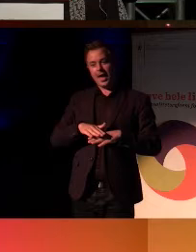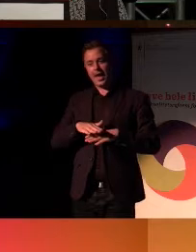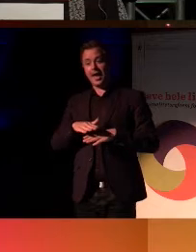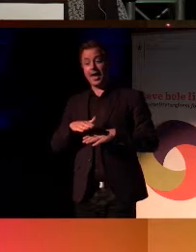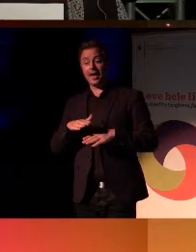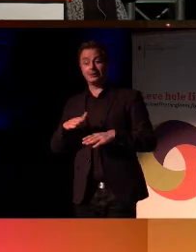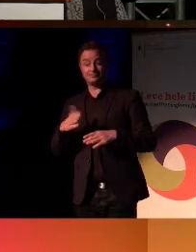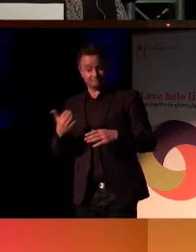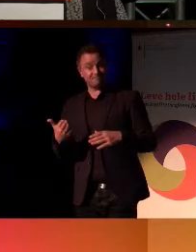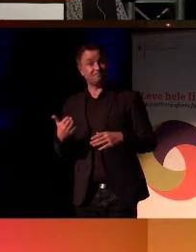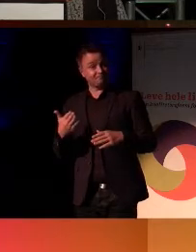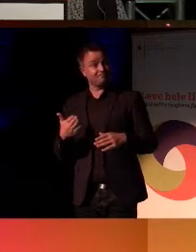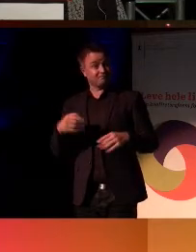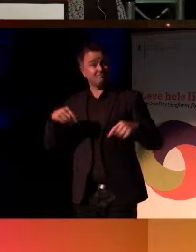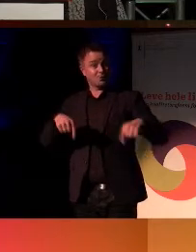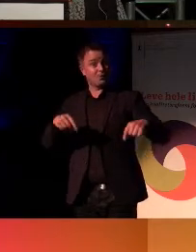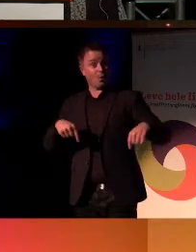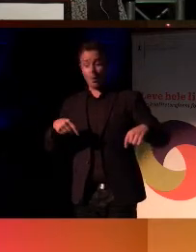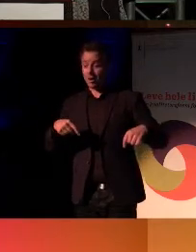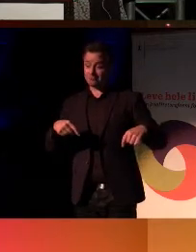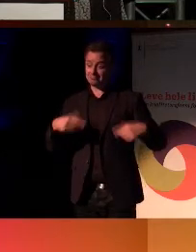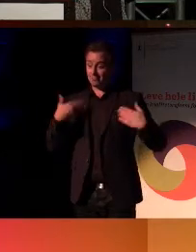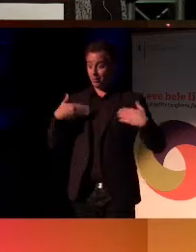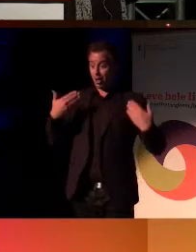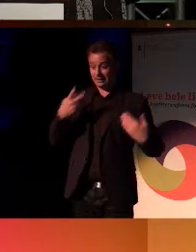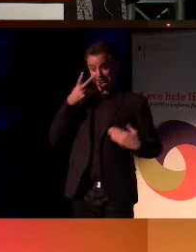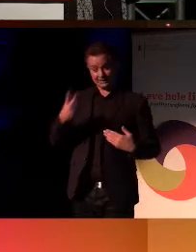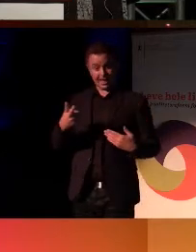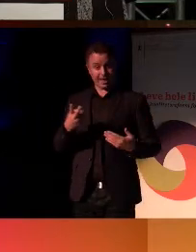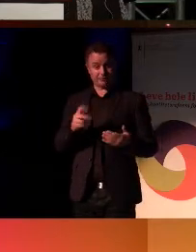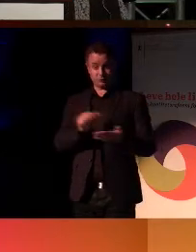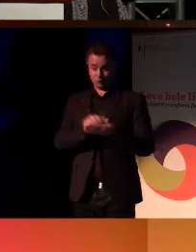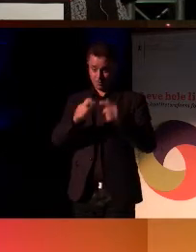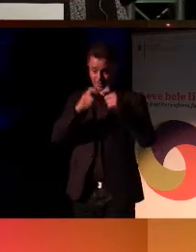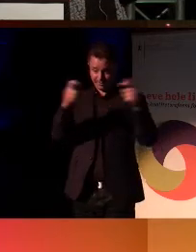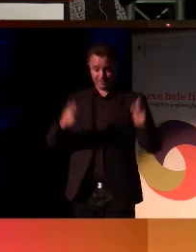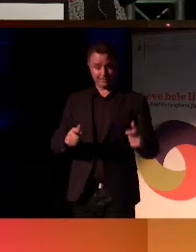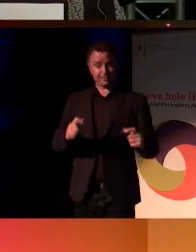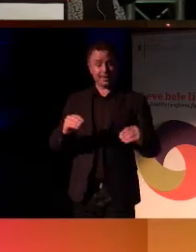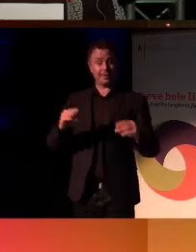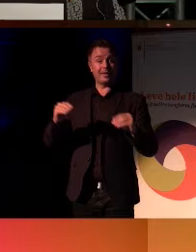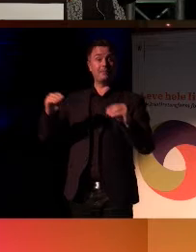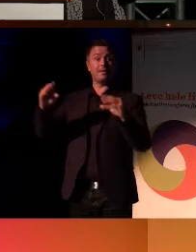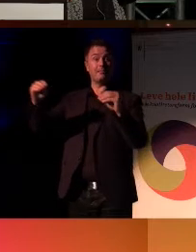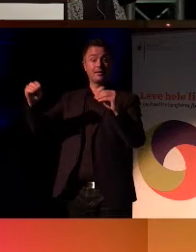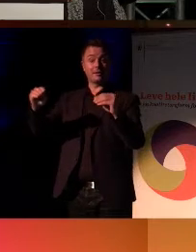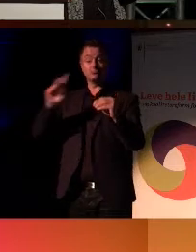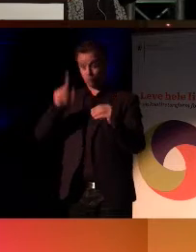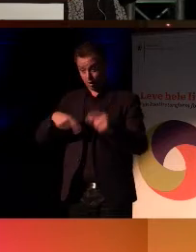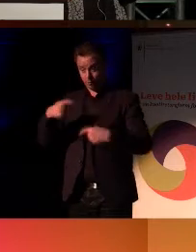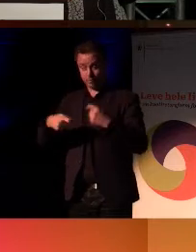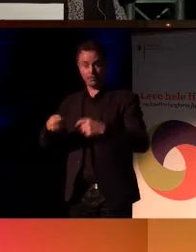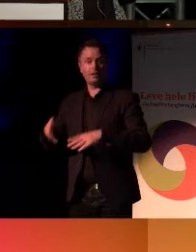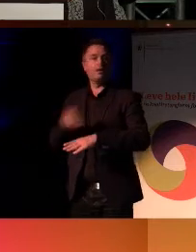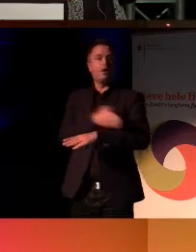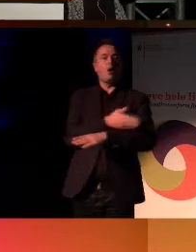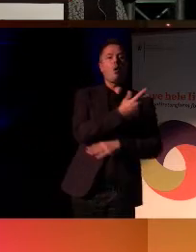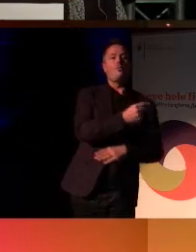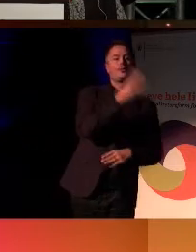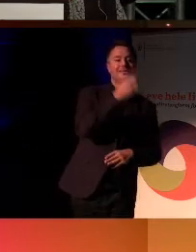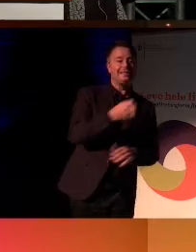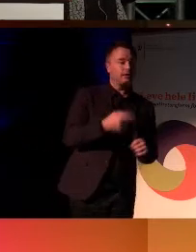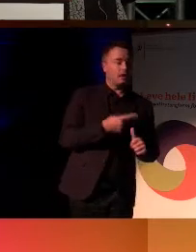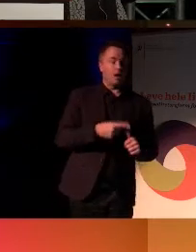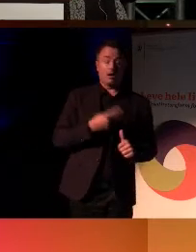hvor gode de blir. Nå går det jo faktisk an å bruke de. Det var ikke like greit på 80- og 90-tallet.